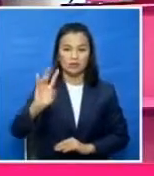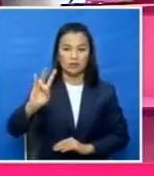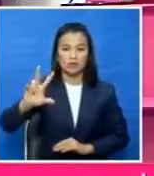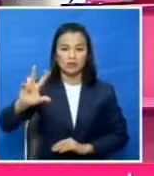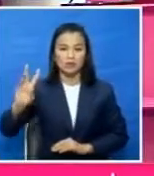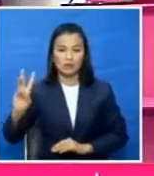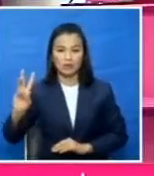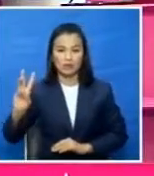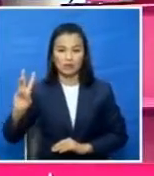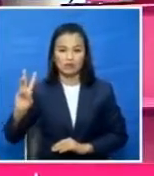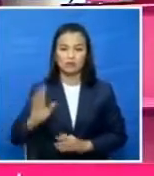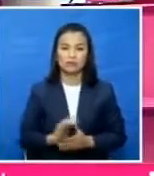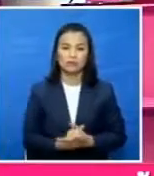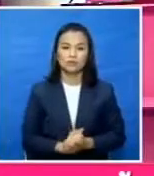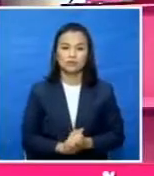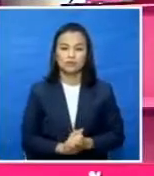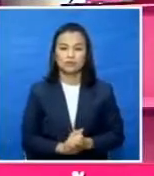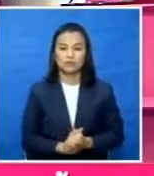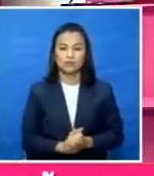3410736